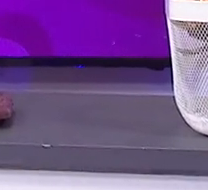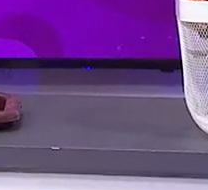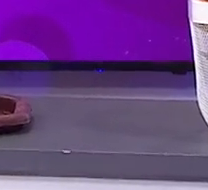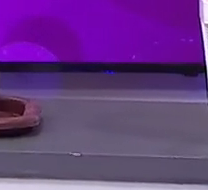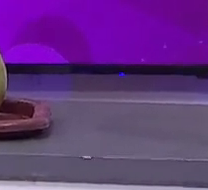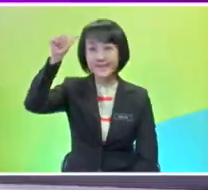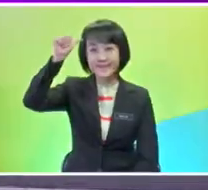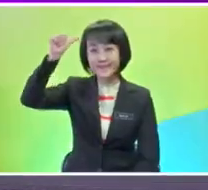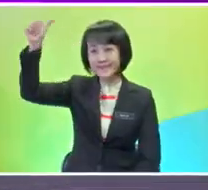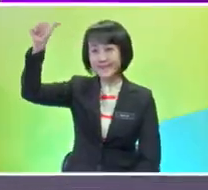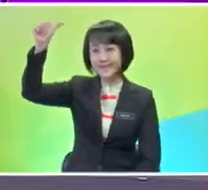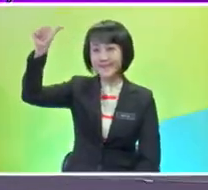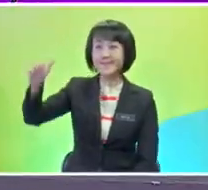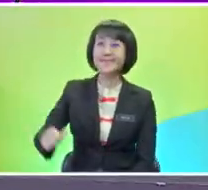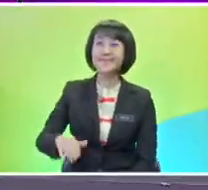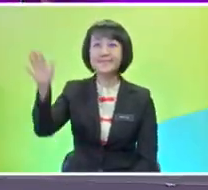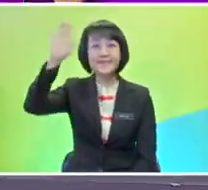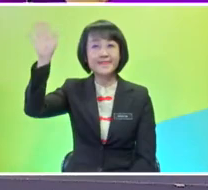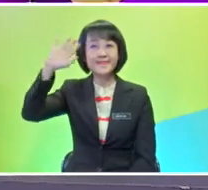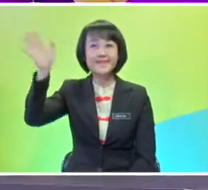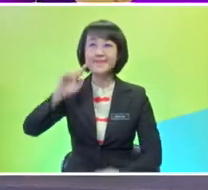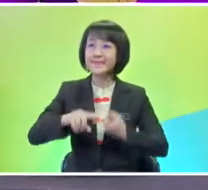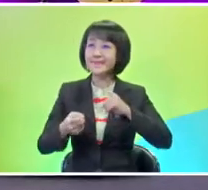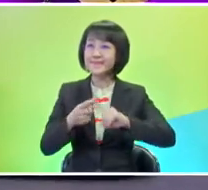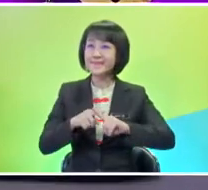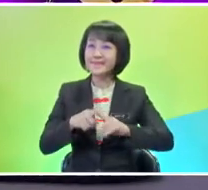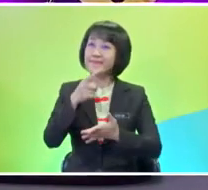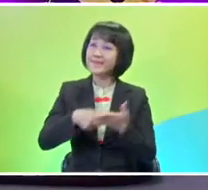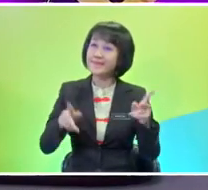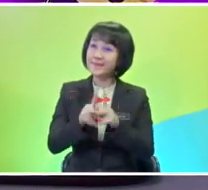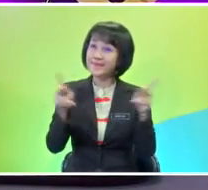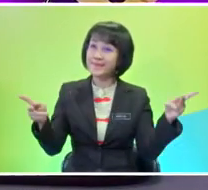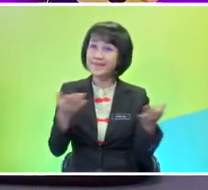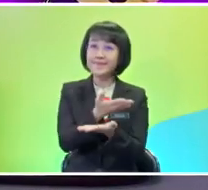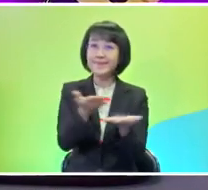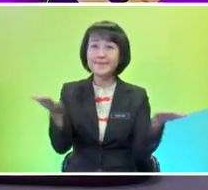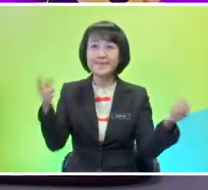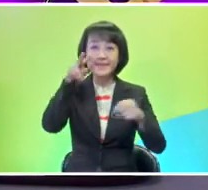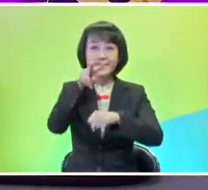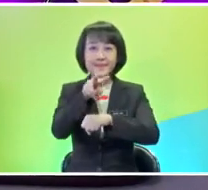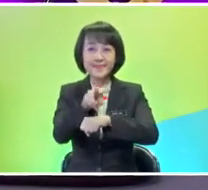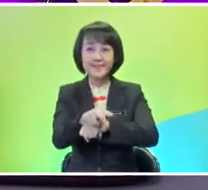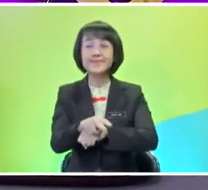Assalamualaikum Hai kawan-kawan apa kabar Anda sudah menyaksikan